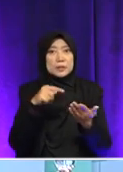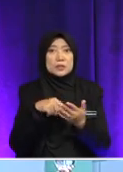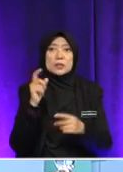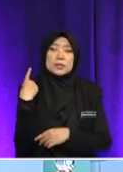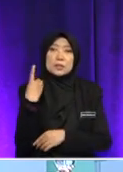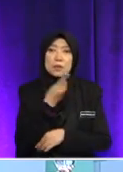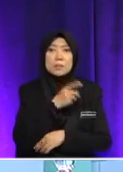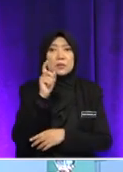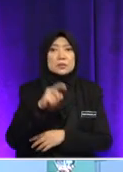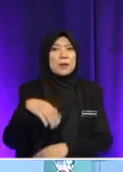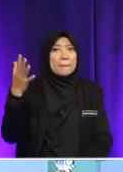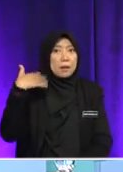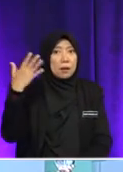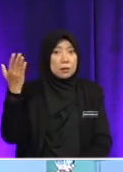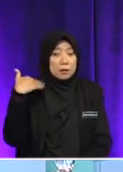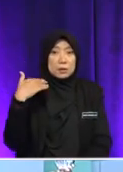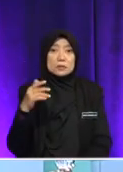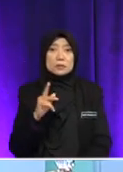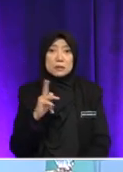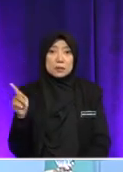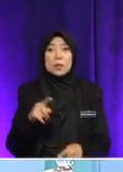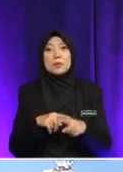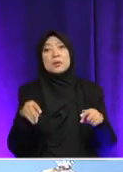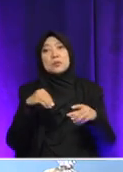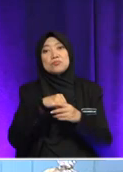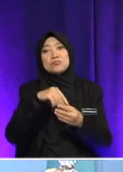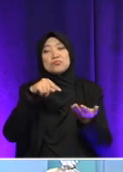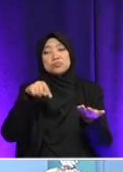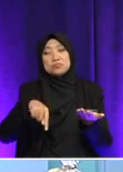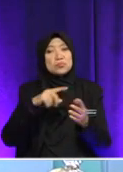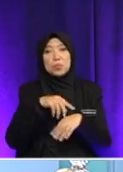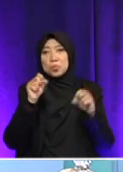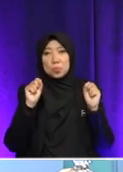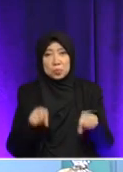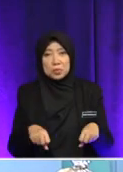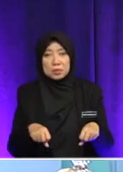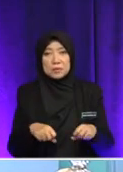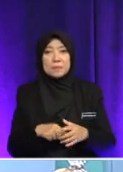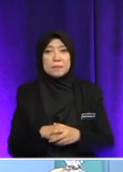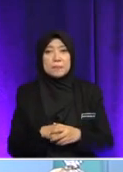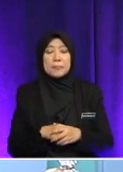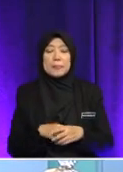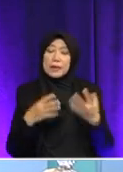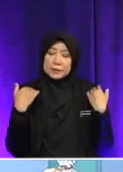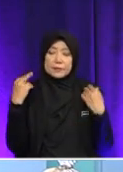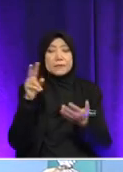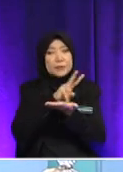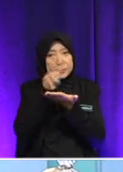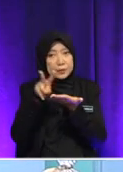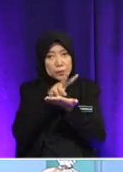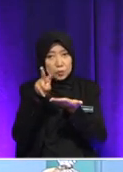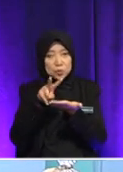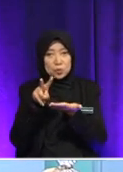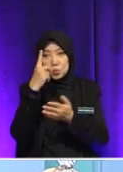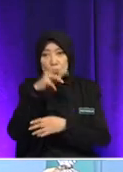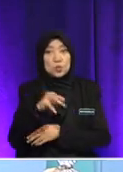Oke disebarkan dalam studio kita tidak boleh panas so Saya telah buat satu video untuk Nira dan juga